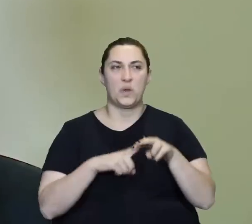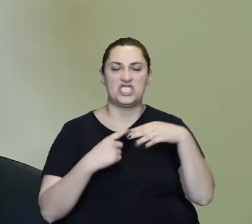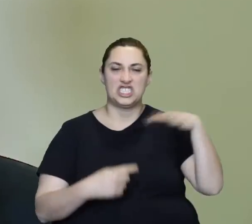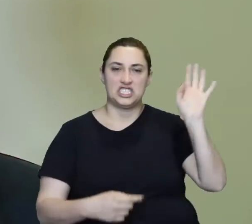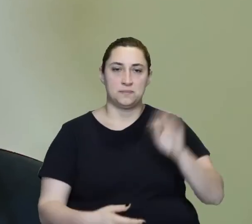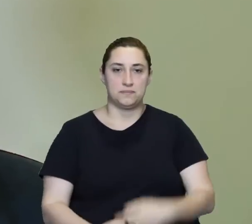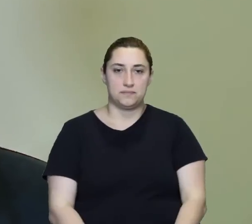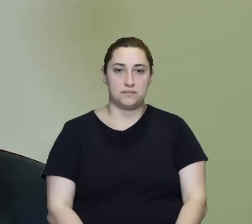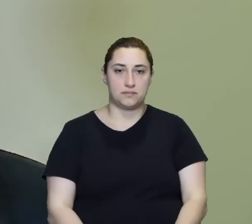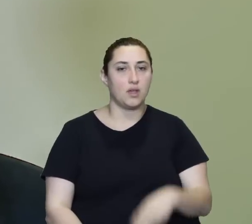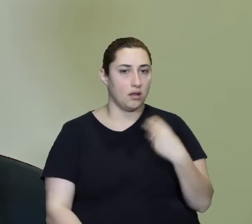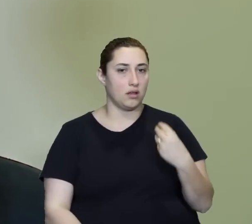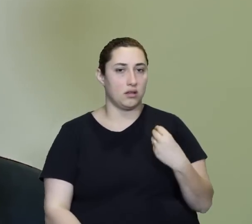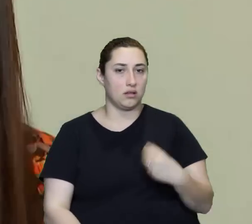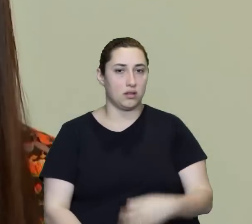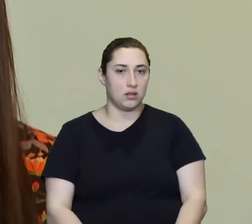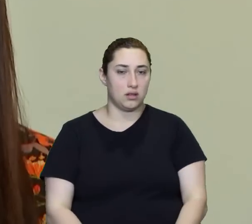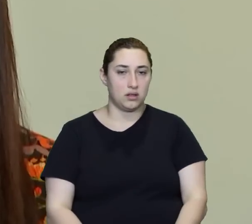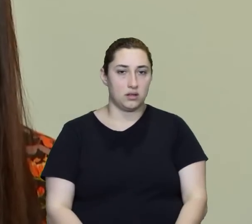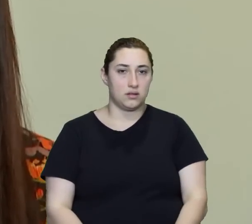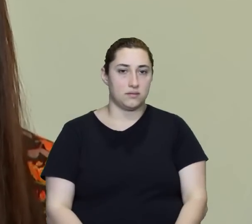Koray gitti. İyi.